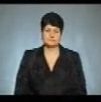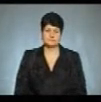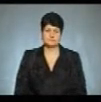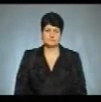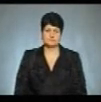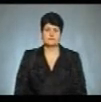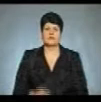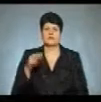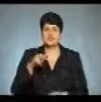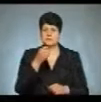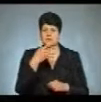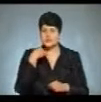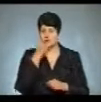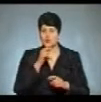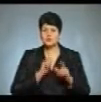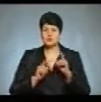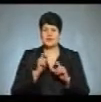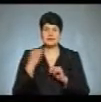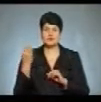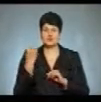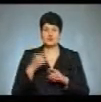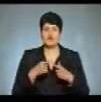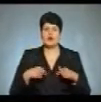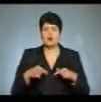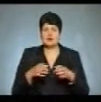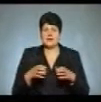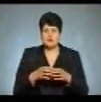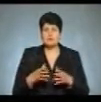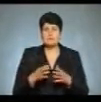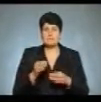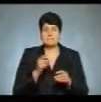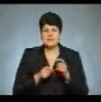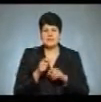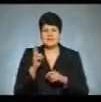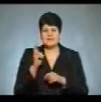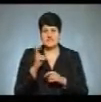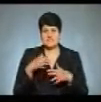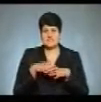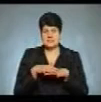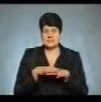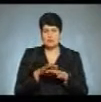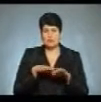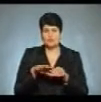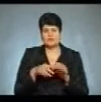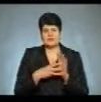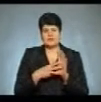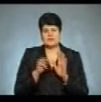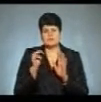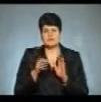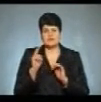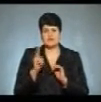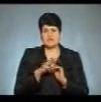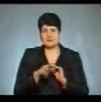З 2015 року студенти історичного факультету сплели 270 маскувальних сіток площею понад 8 тисяч